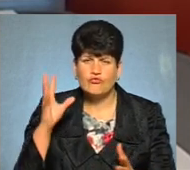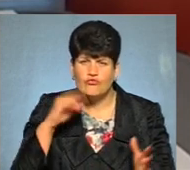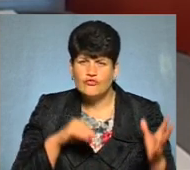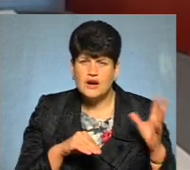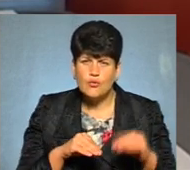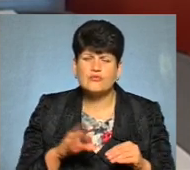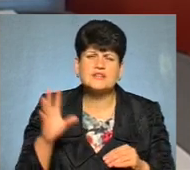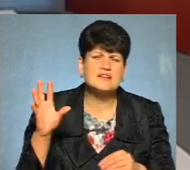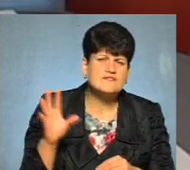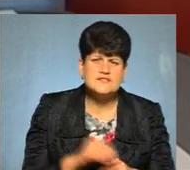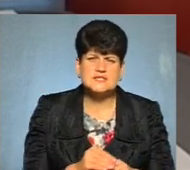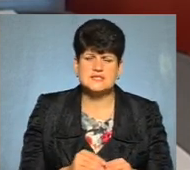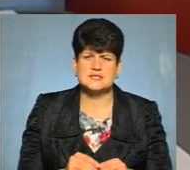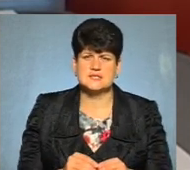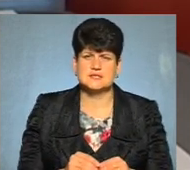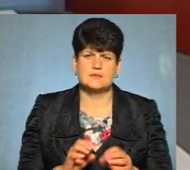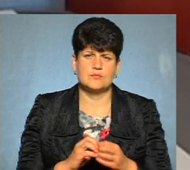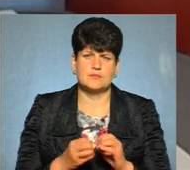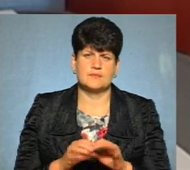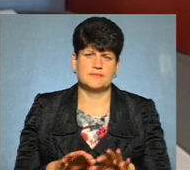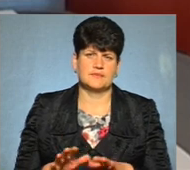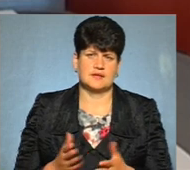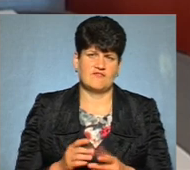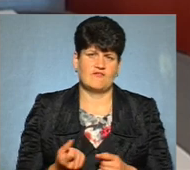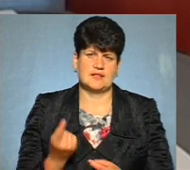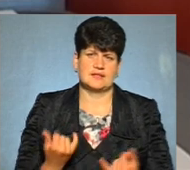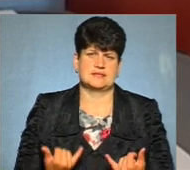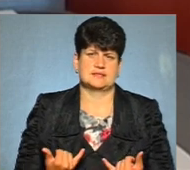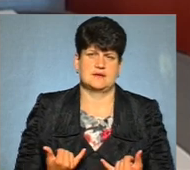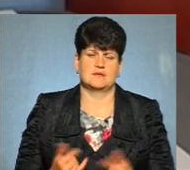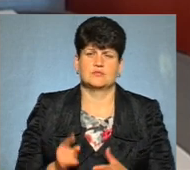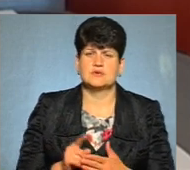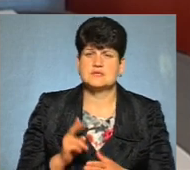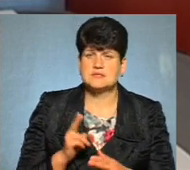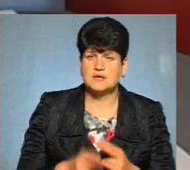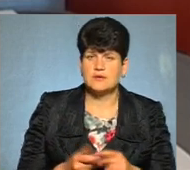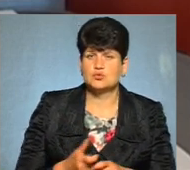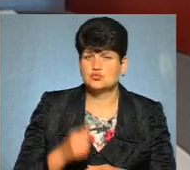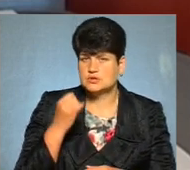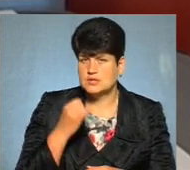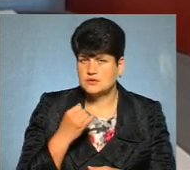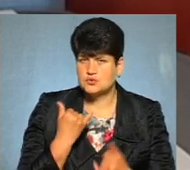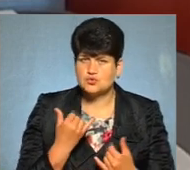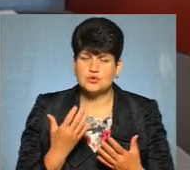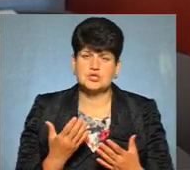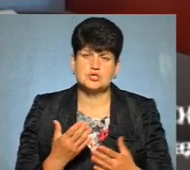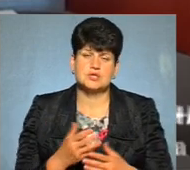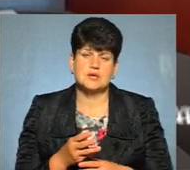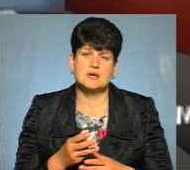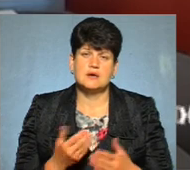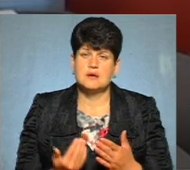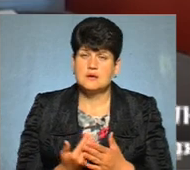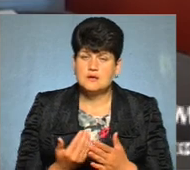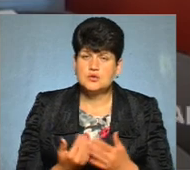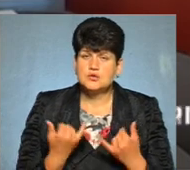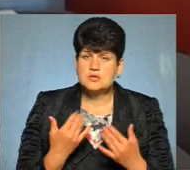місця, які виникли от зараз в цих умовах. Мусимо завершувати. Я вам дуже дякую за сьогоднішній ефір. Нагадаю нашим глядачам, що